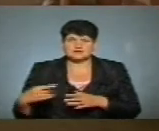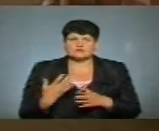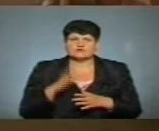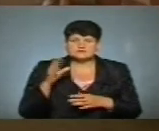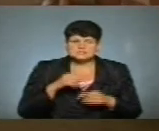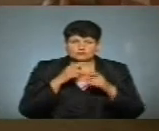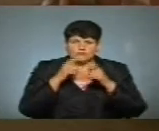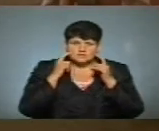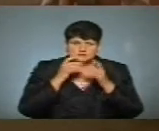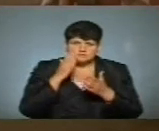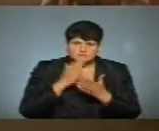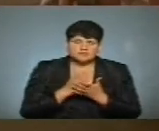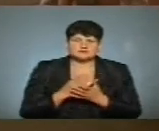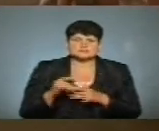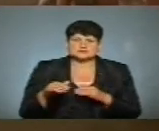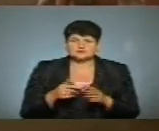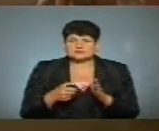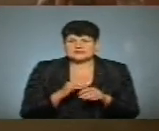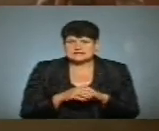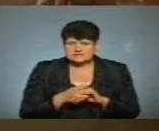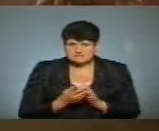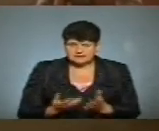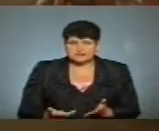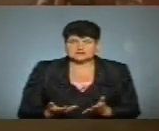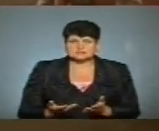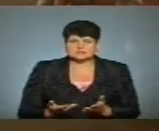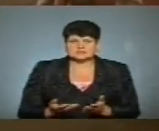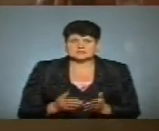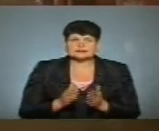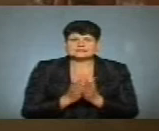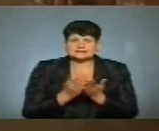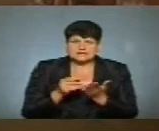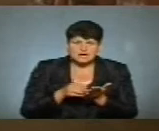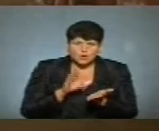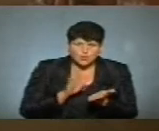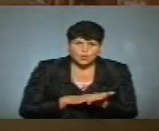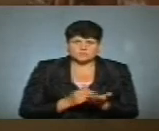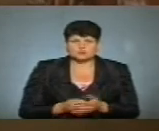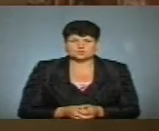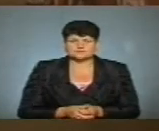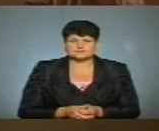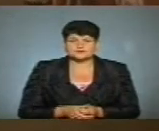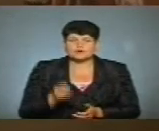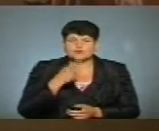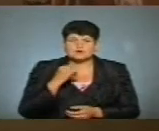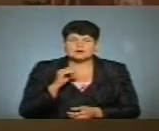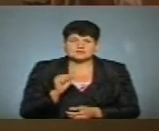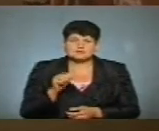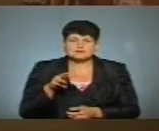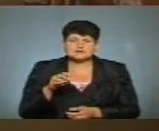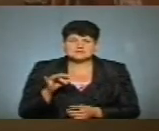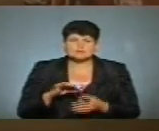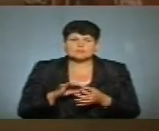спортсмени, скажімо, всі ці засоби дезінфекції, книга обліку. За словами Андрія Мазепи, змагання провели